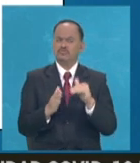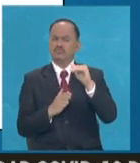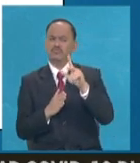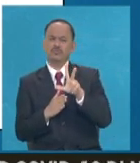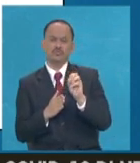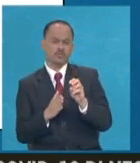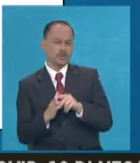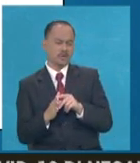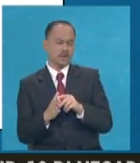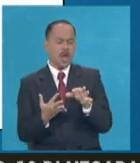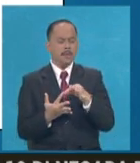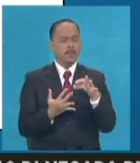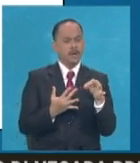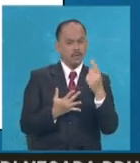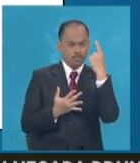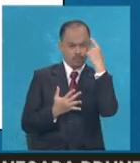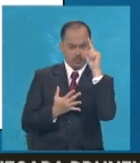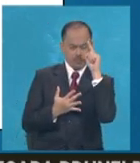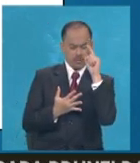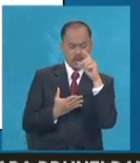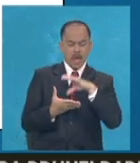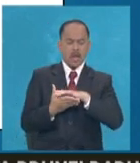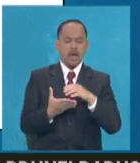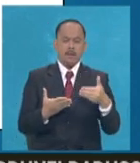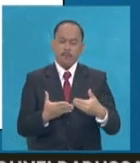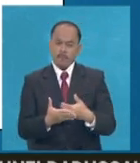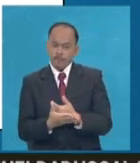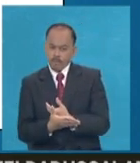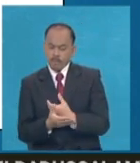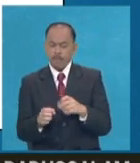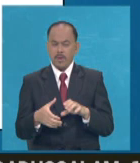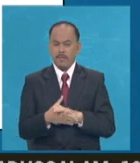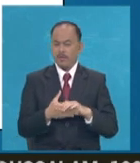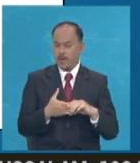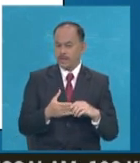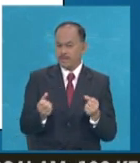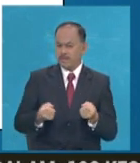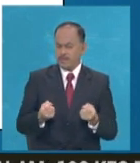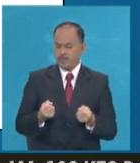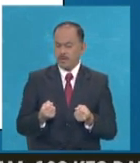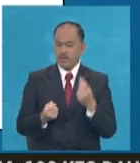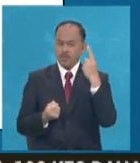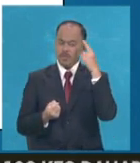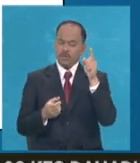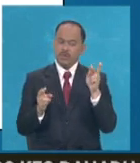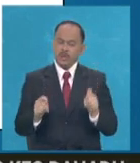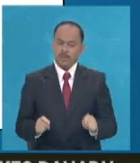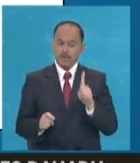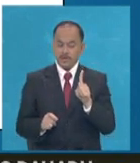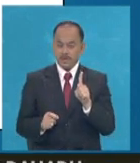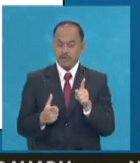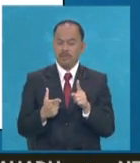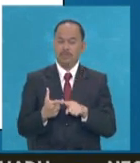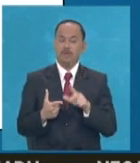warga emas pilihan untuk memperbarui lesson memandu mereka bagi tempo satu tahun tiga tahun